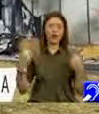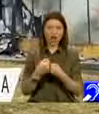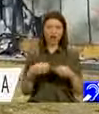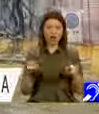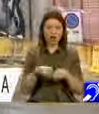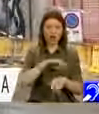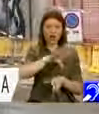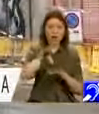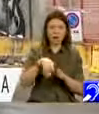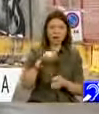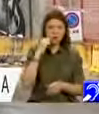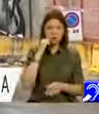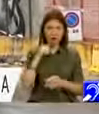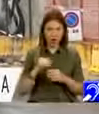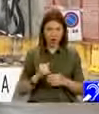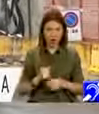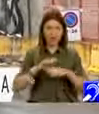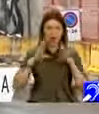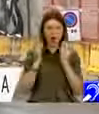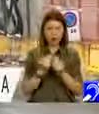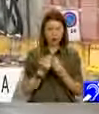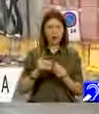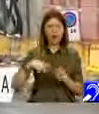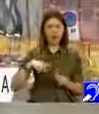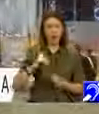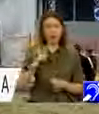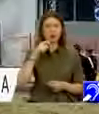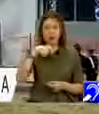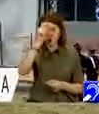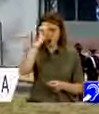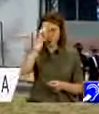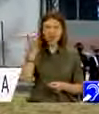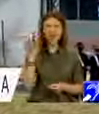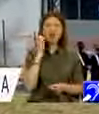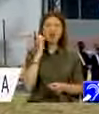ca părinții și bunica lui. Împreună cu ei se afla și un cetățean canadian, prieten de familie.